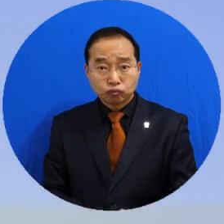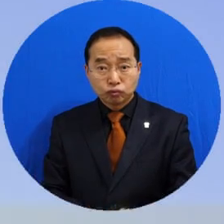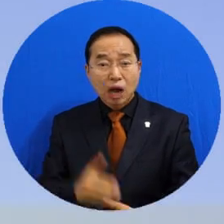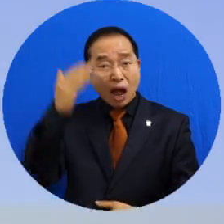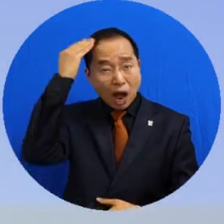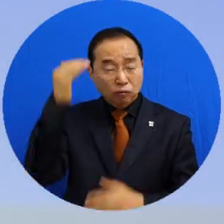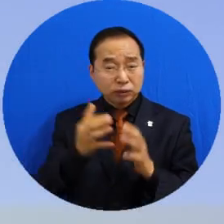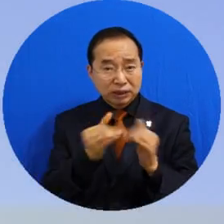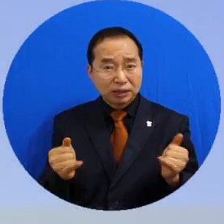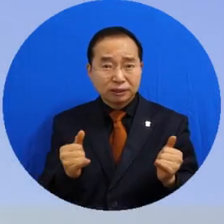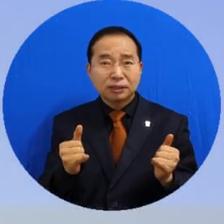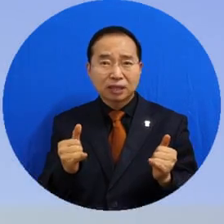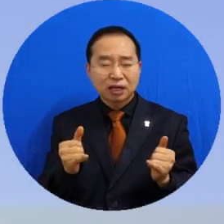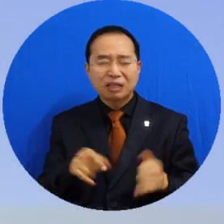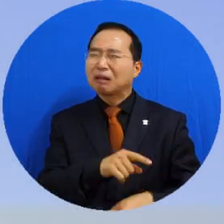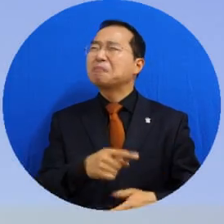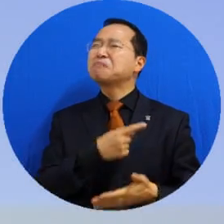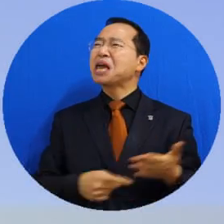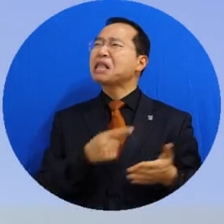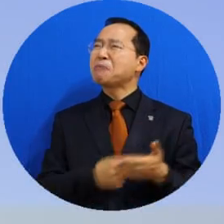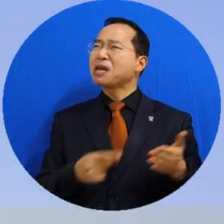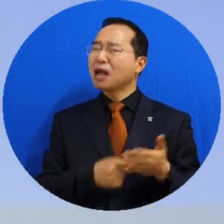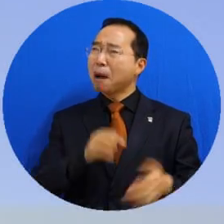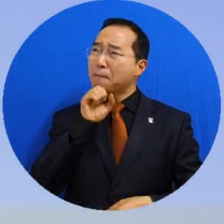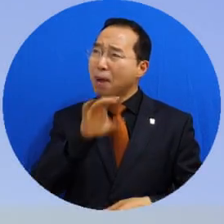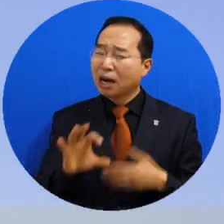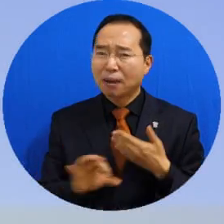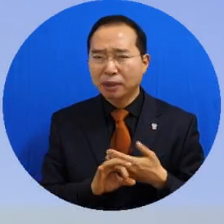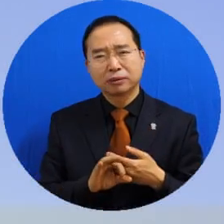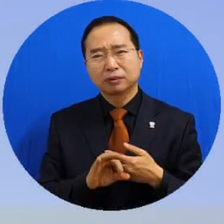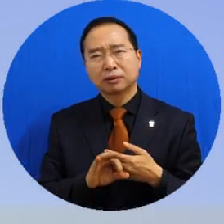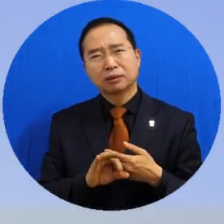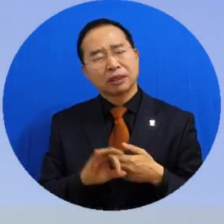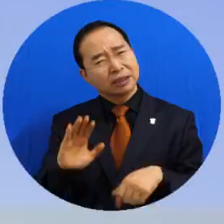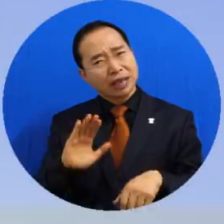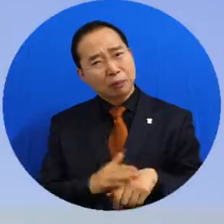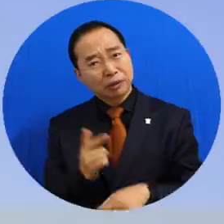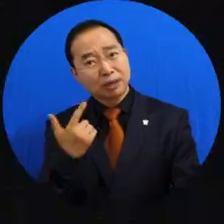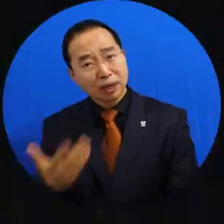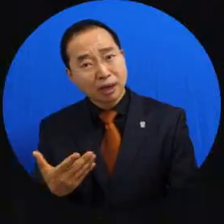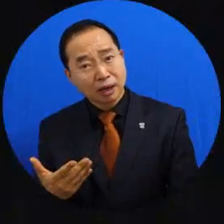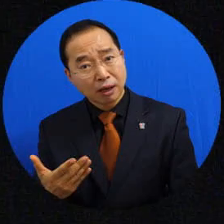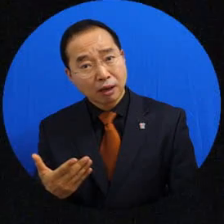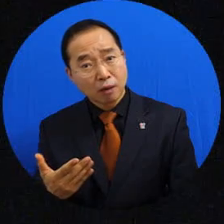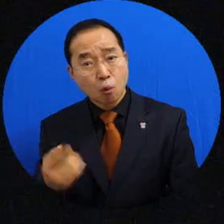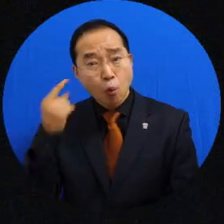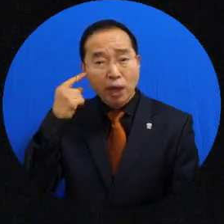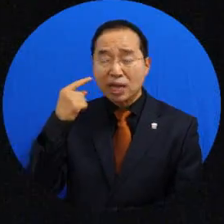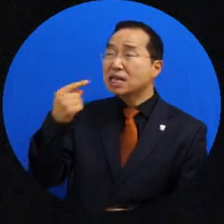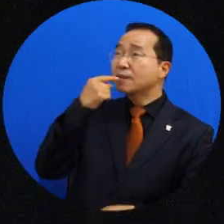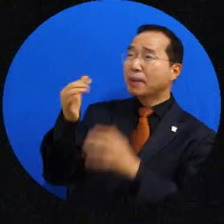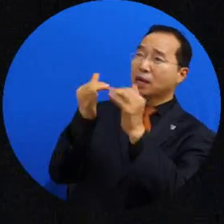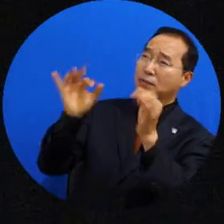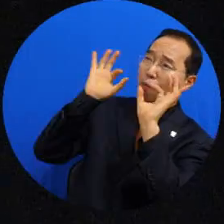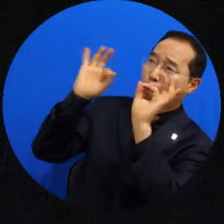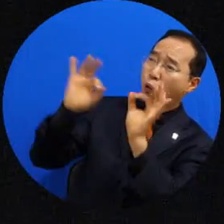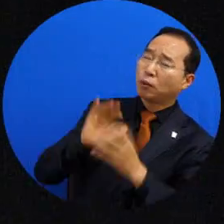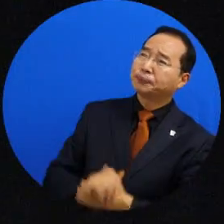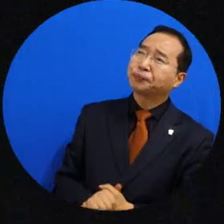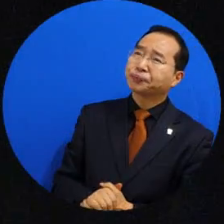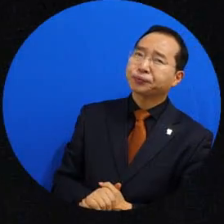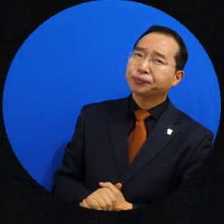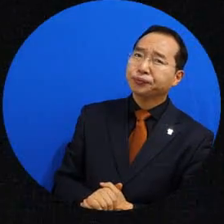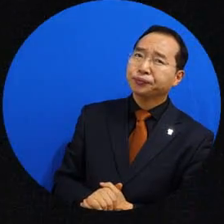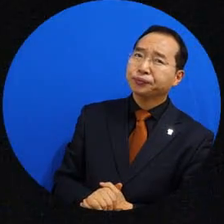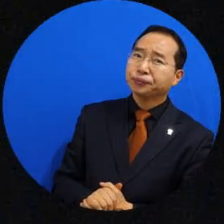순전히 피해자였다고 주장한다면 그건 역시 잘못된 주장이었을 거예요. 왜냐? 우리가 백인들을 보면서 미국에서